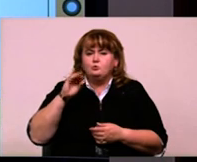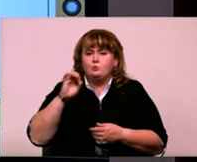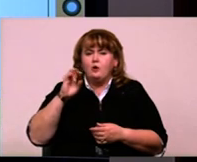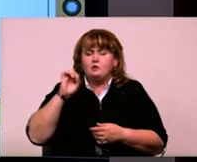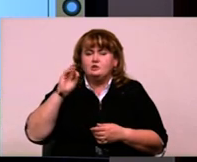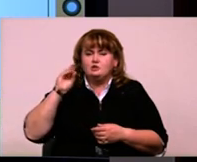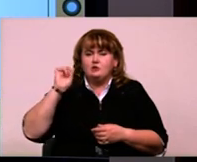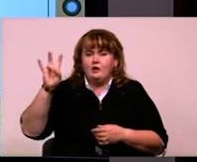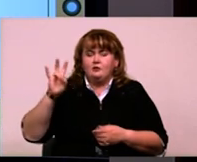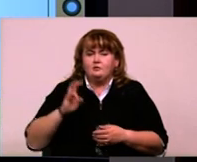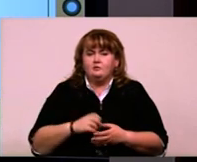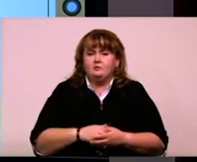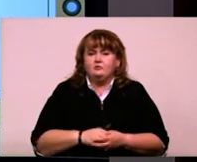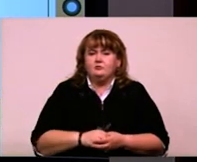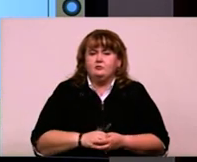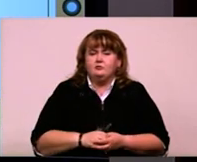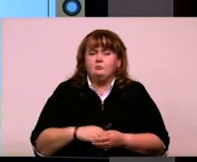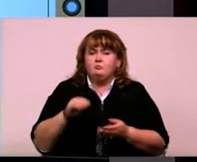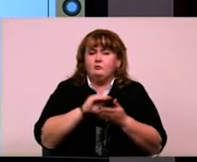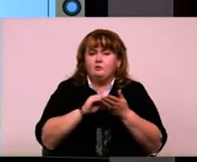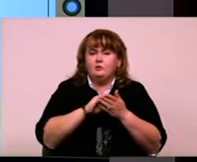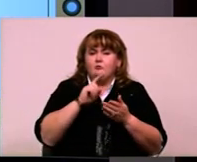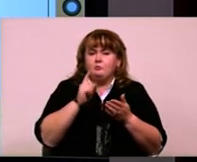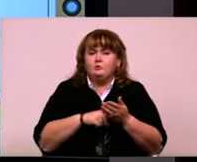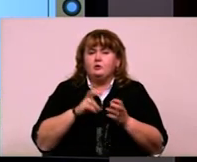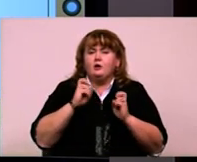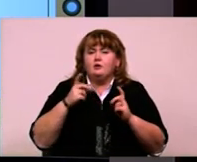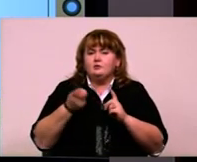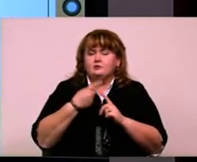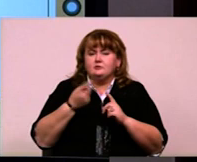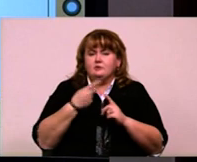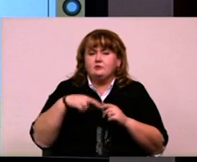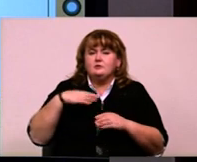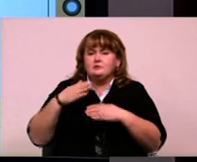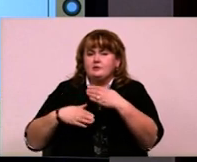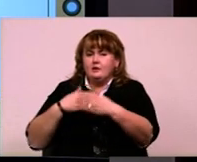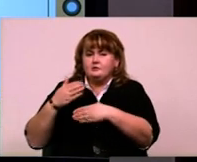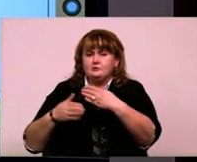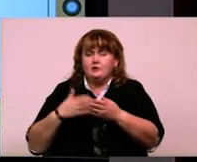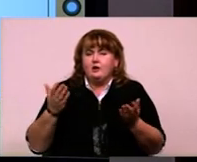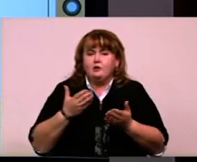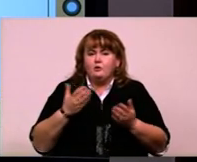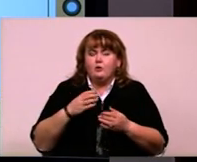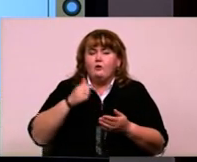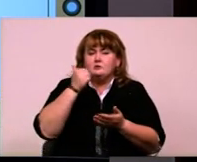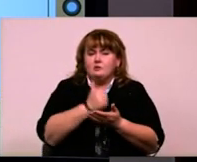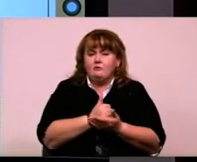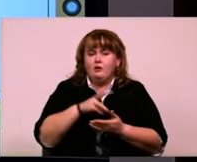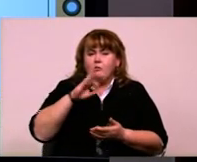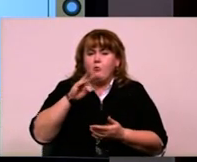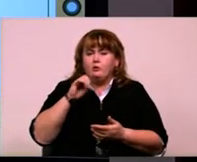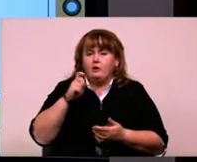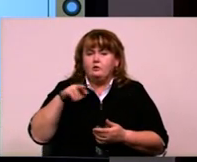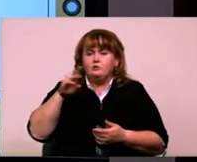Юань Чжан? Повторю вопрос. Как называлась династия, которую основал